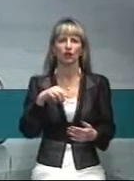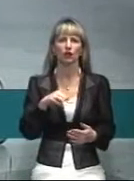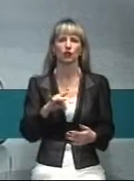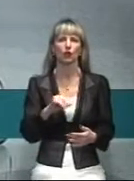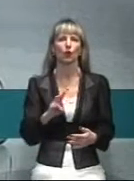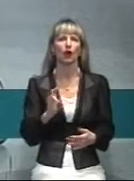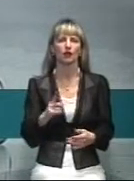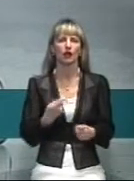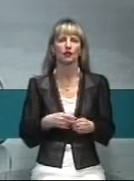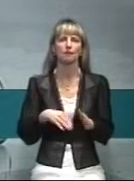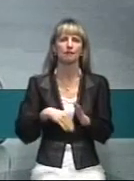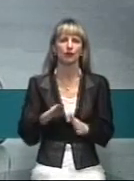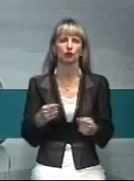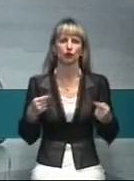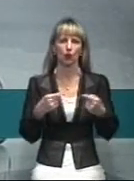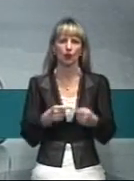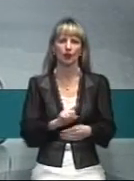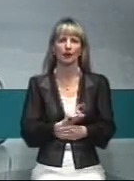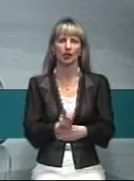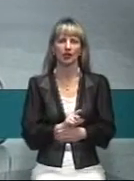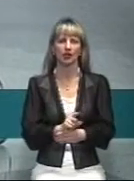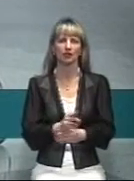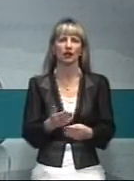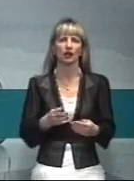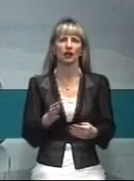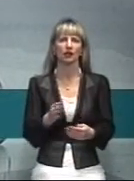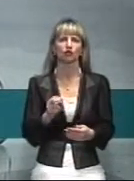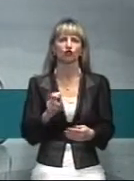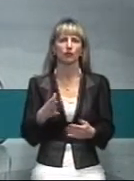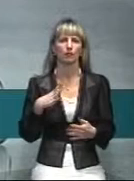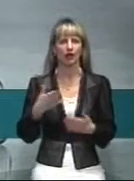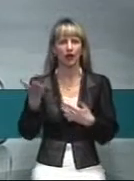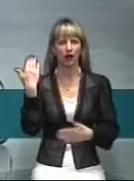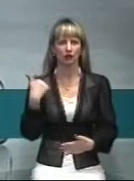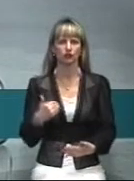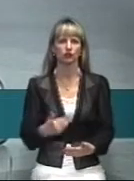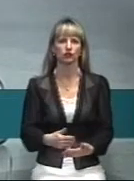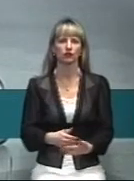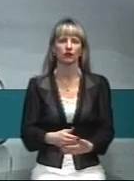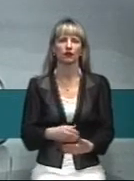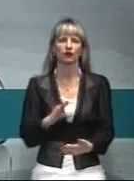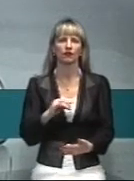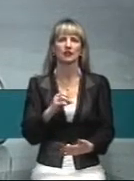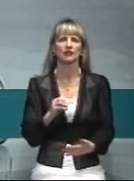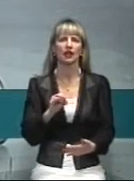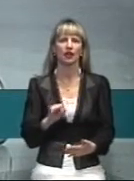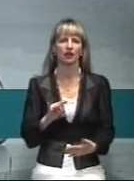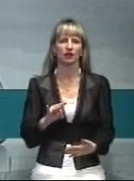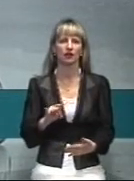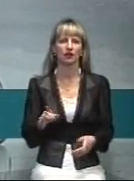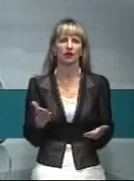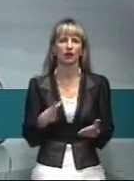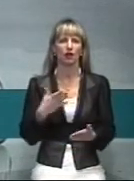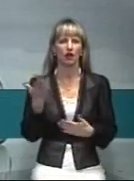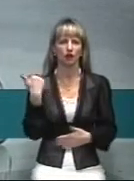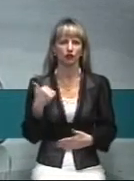найбільш досконалий прилад з поміж інших, які існували раніше, тих візирів і тощо. Його